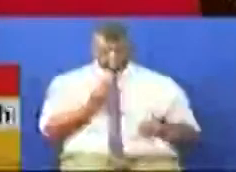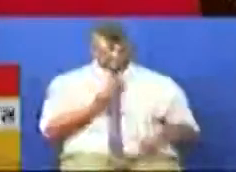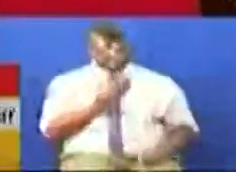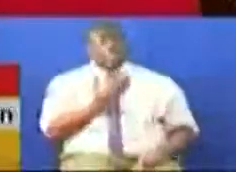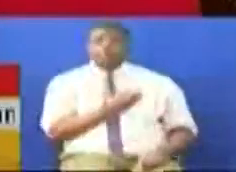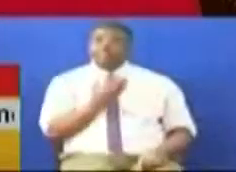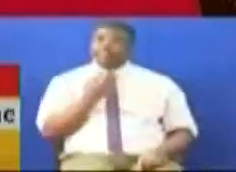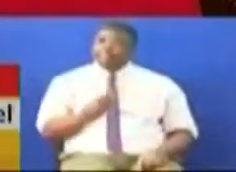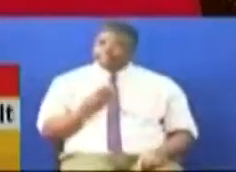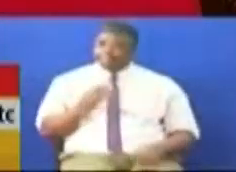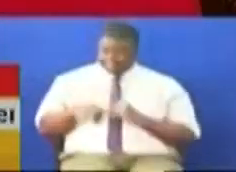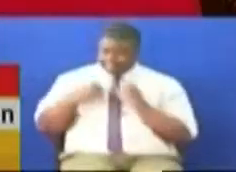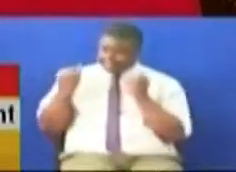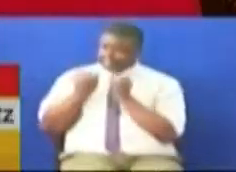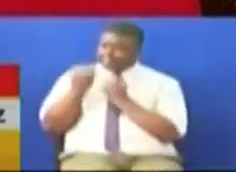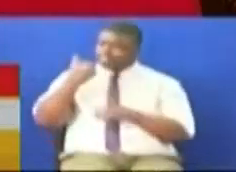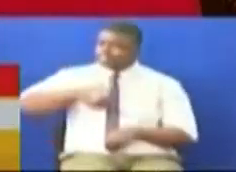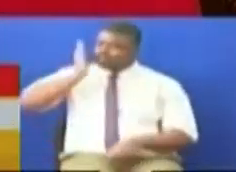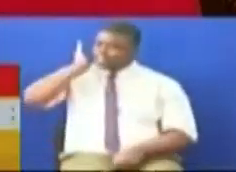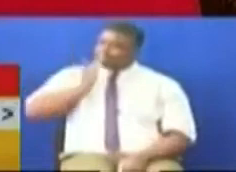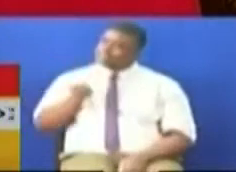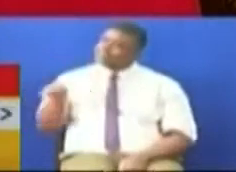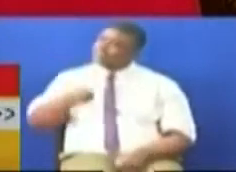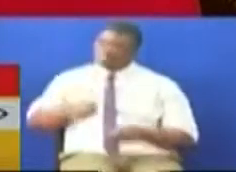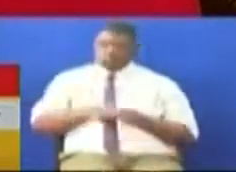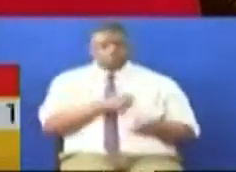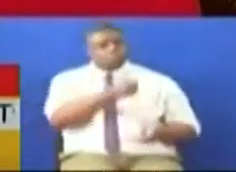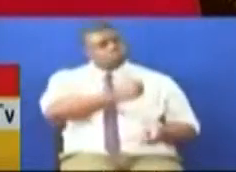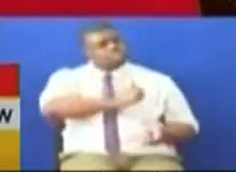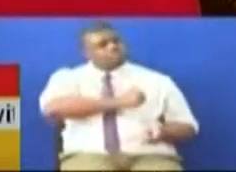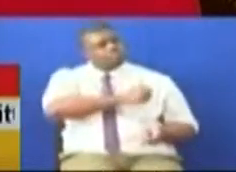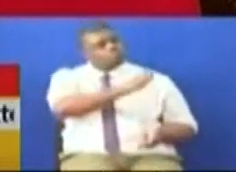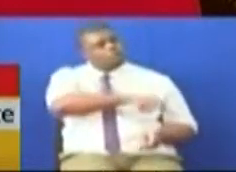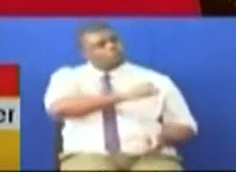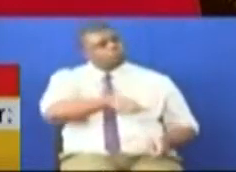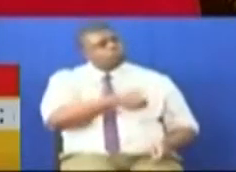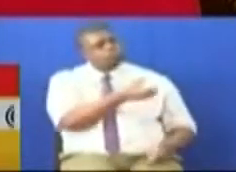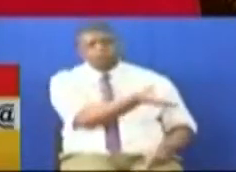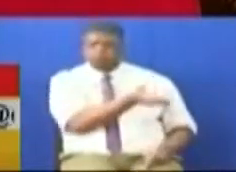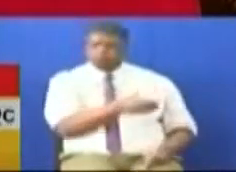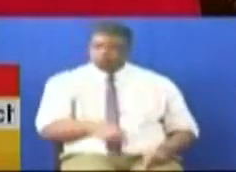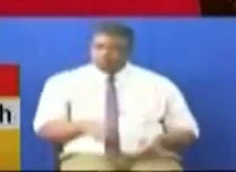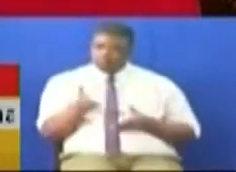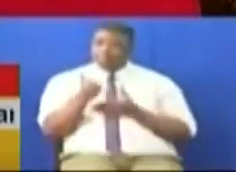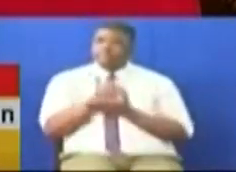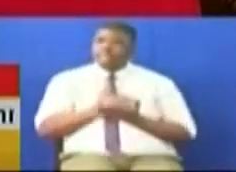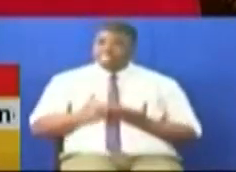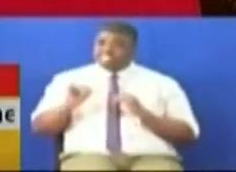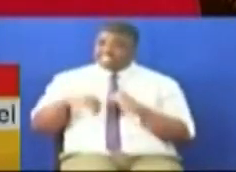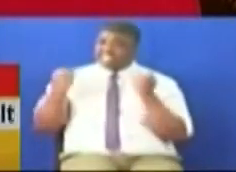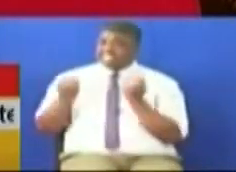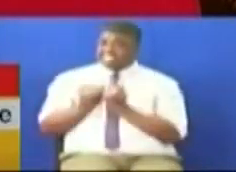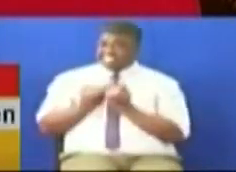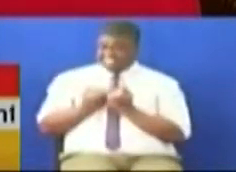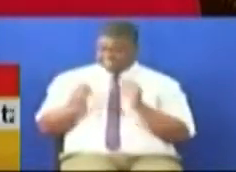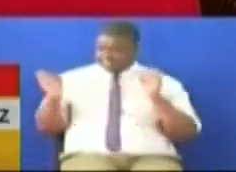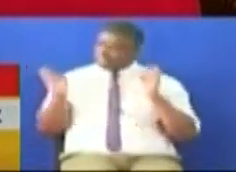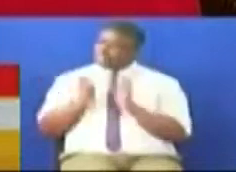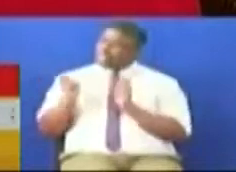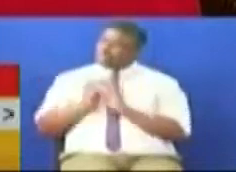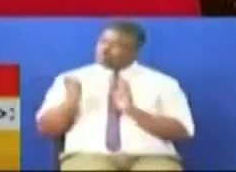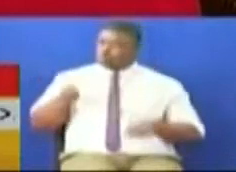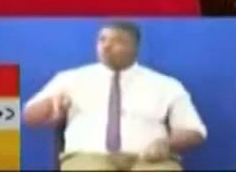za serikali na watu binafsi. Baadhi ya taasisi hizo ni zina, ambazo TANESCO